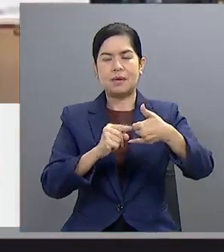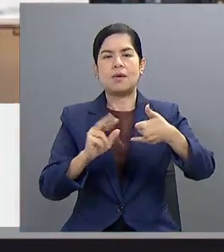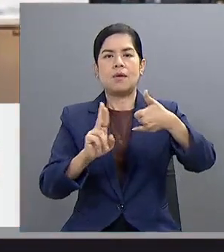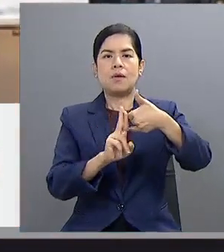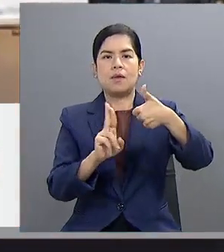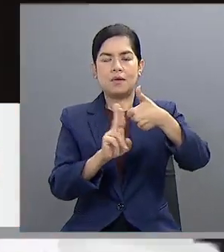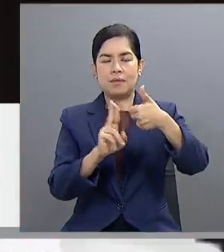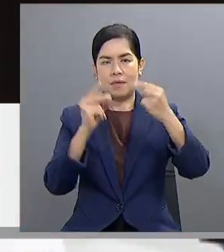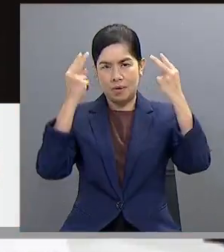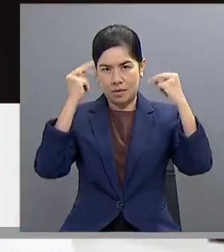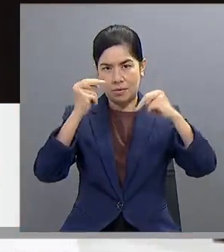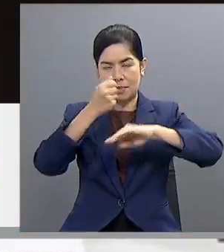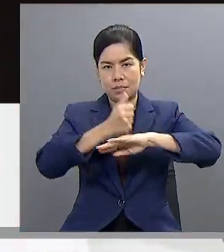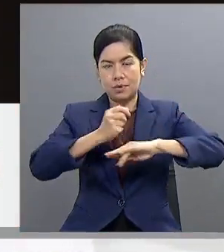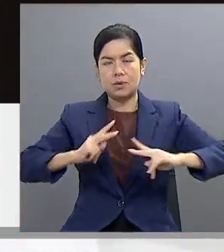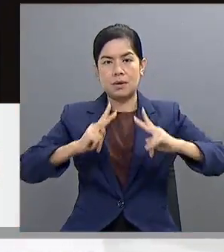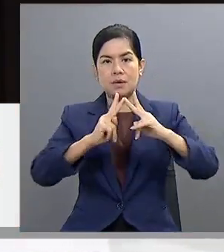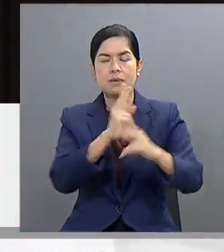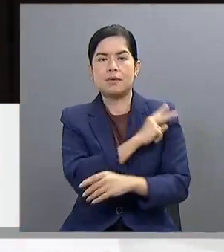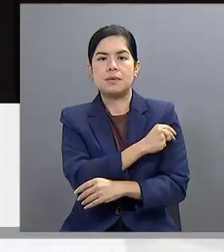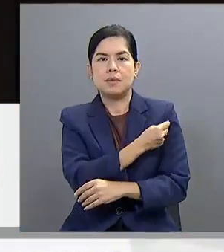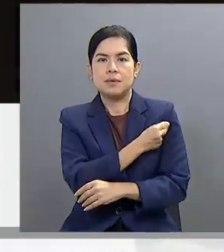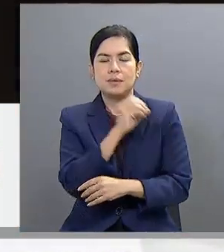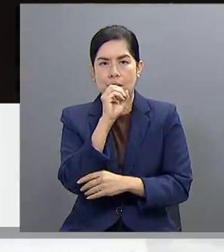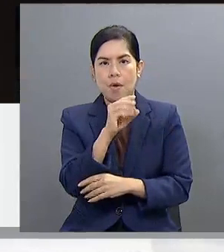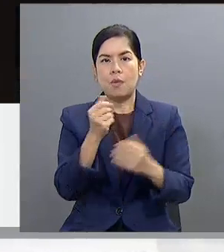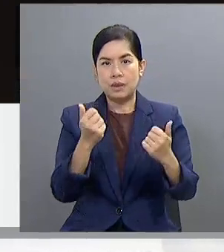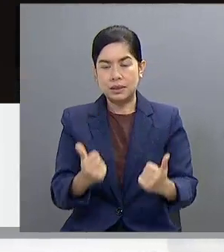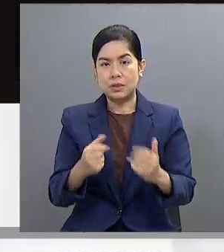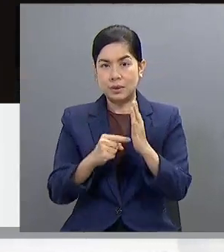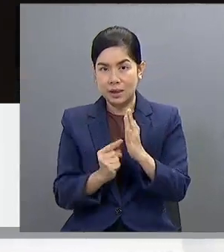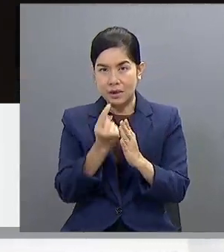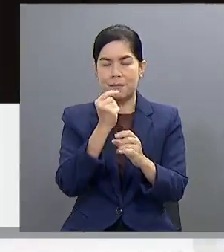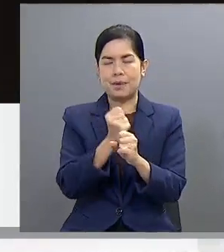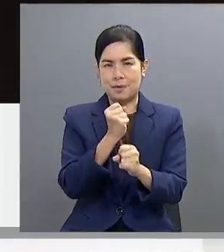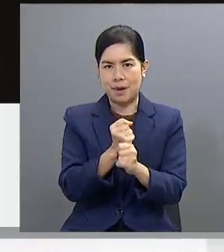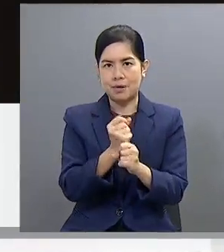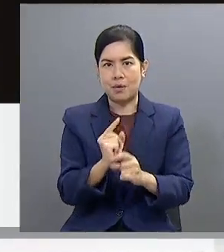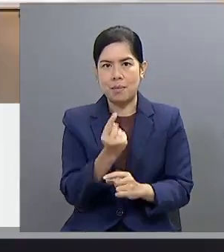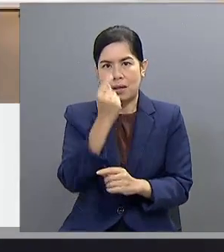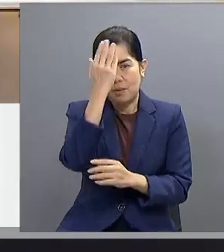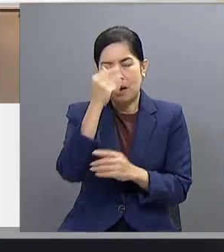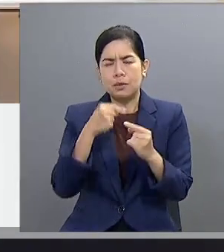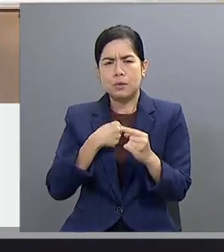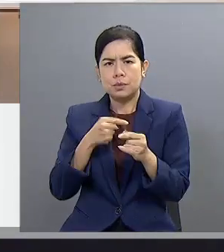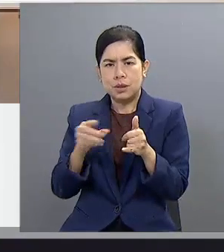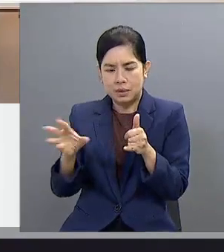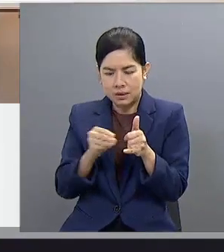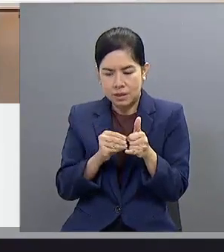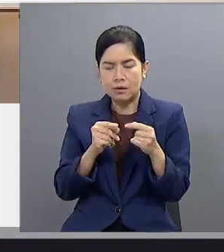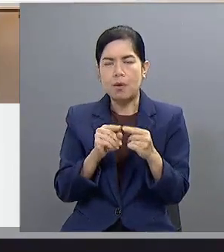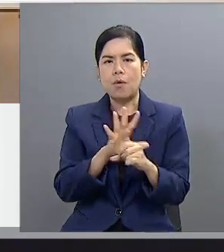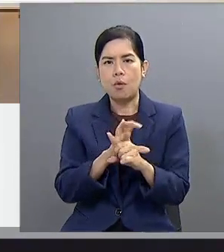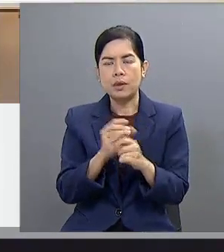รัฐมนตรีว่าการกระทรวงสาธารณสุขบอกว่าจะกลับมาทำงานอีกครั้งนะคะหลังจากที่ติดเชื้อจากการเข้าร่วมการประชุมที่ต่างประเทศ